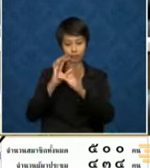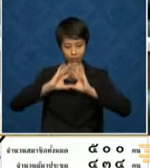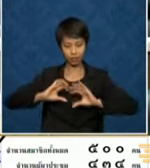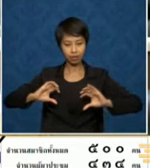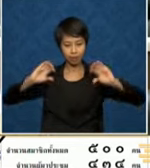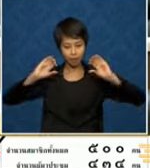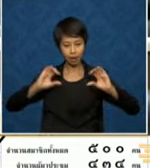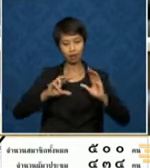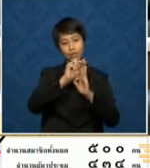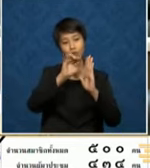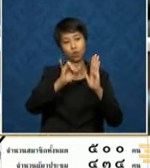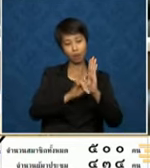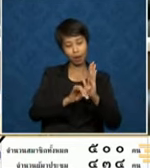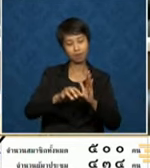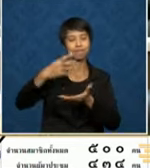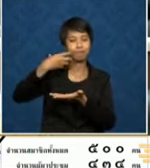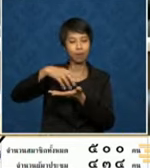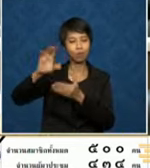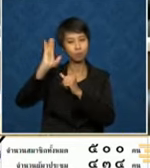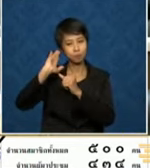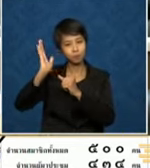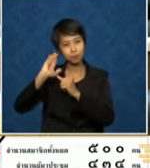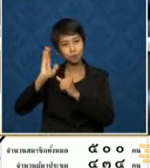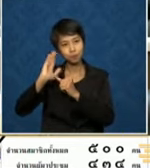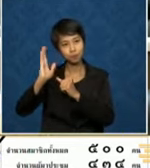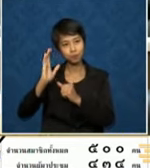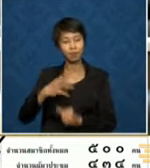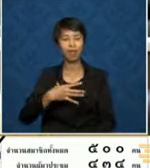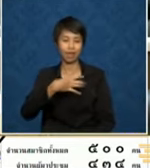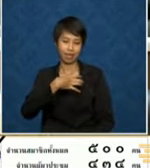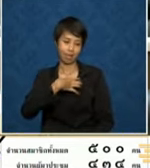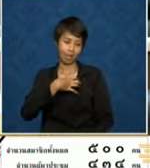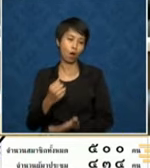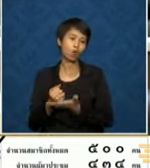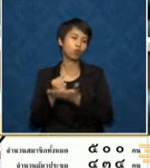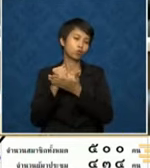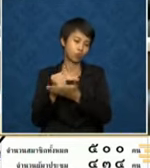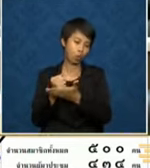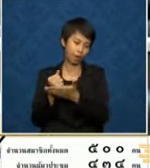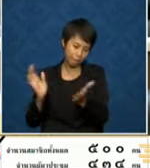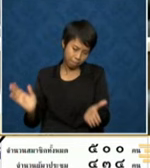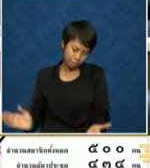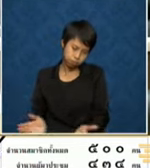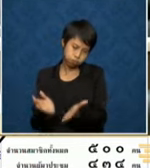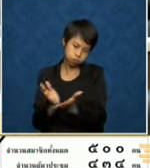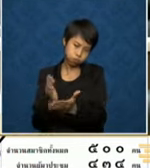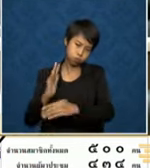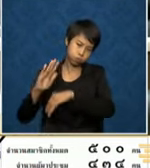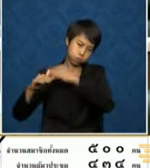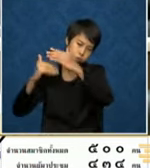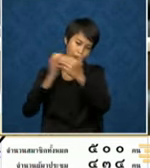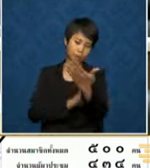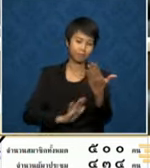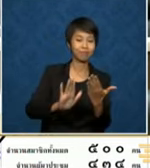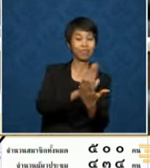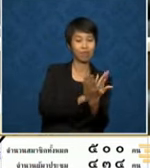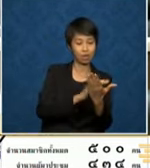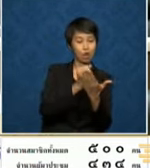ถลงนโยบายไว้ว่าจะสร้างความเจริญเติบโตให้กับประเทศโดยการลดความ